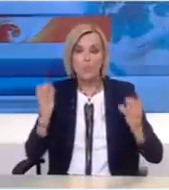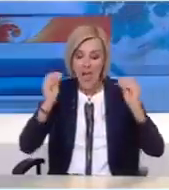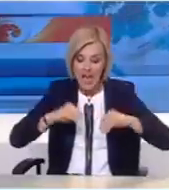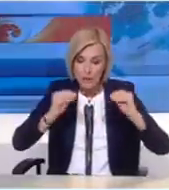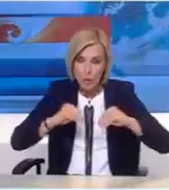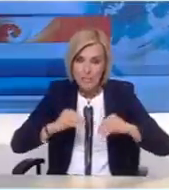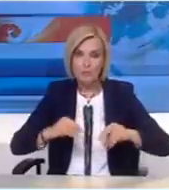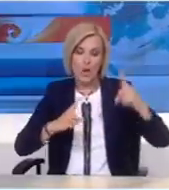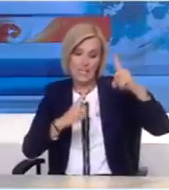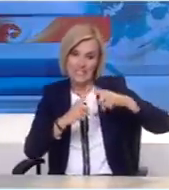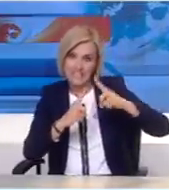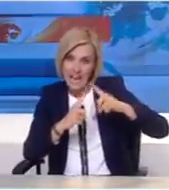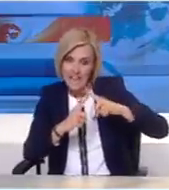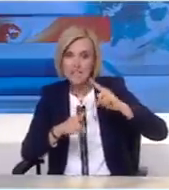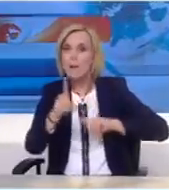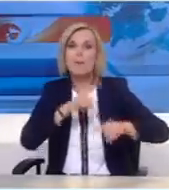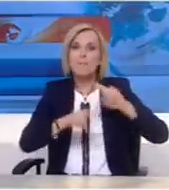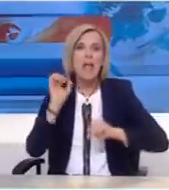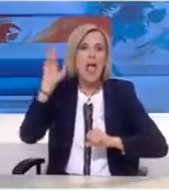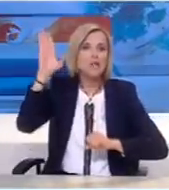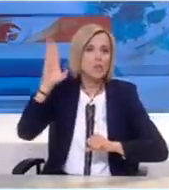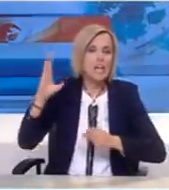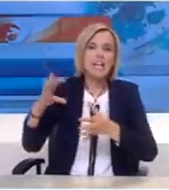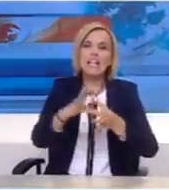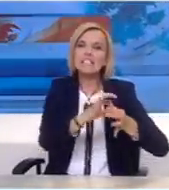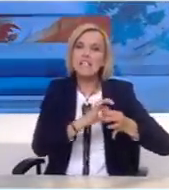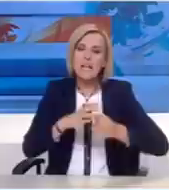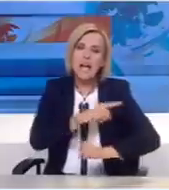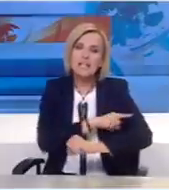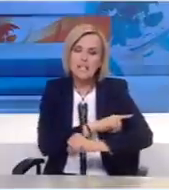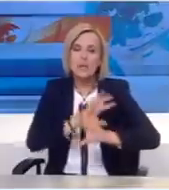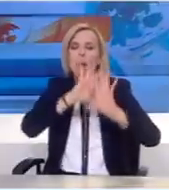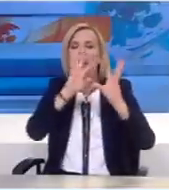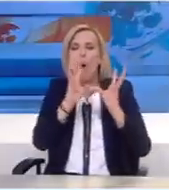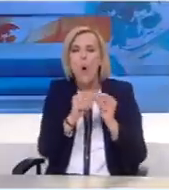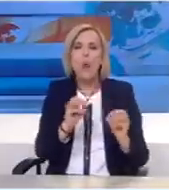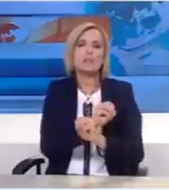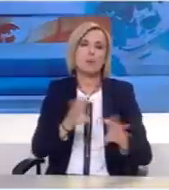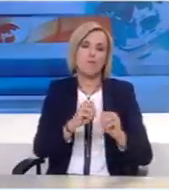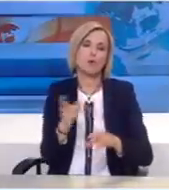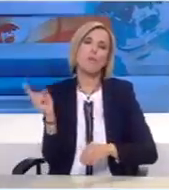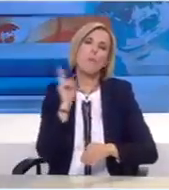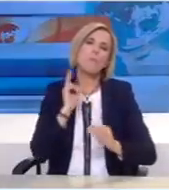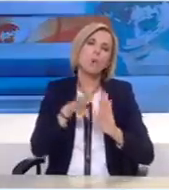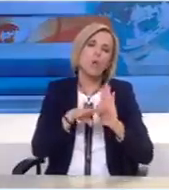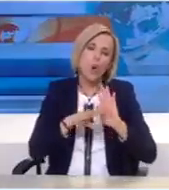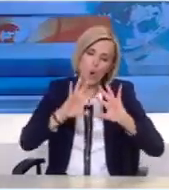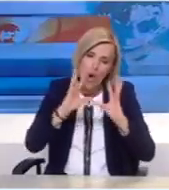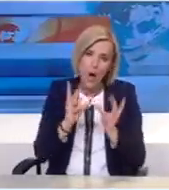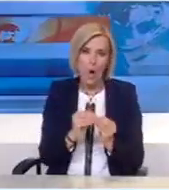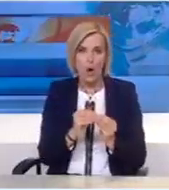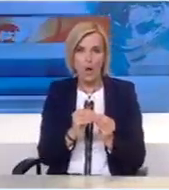τις μικροεπεμβάσεις, ποιοι ήταν οι εξωτερικοί γιατροί, πότε μπήκαν, πότε βγήκαν, πότε ήταν υπεύθυνοι, τι πρωτόκολλα κρατηθήκανε, για να μπορέσουμε